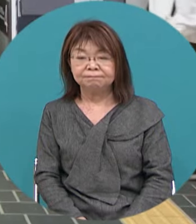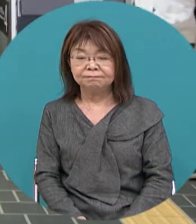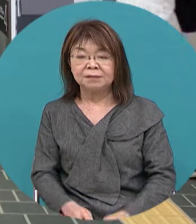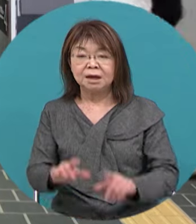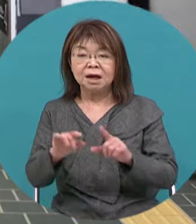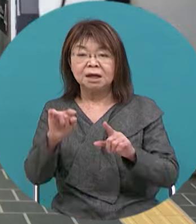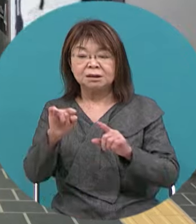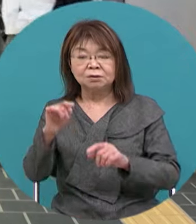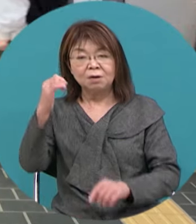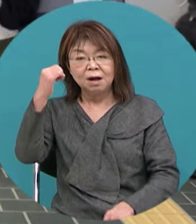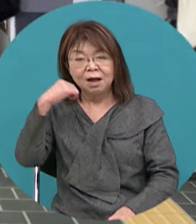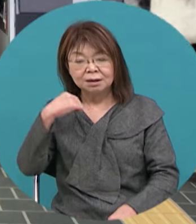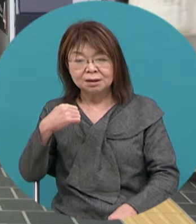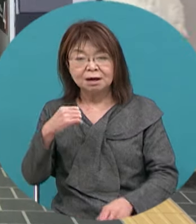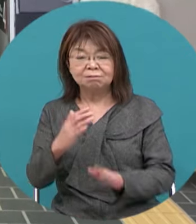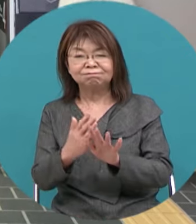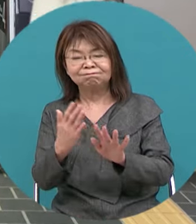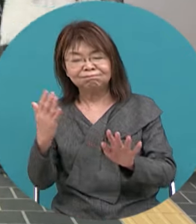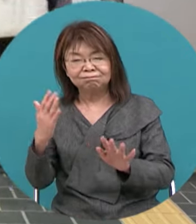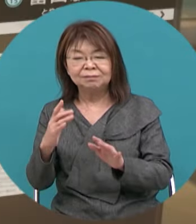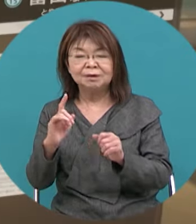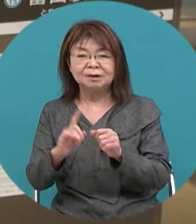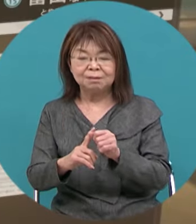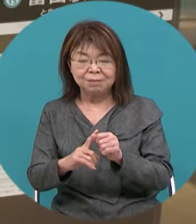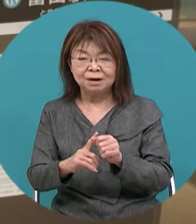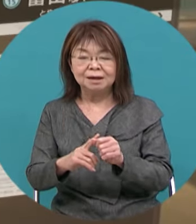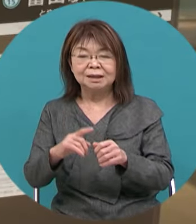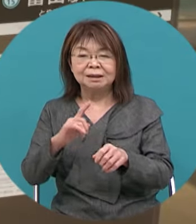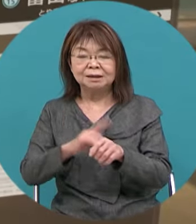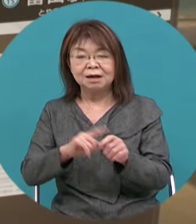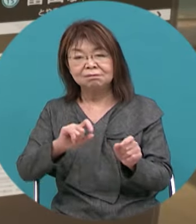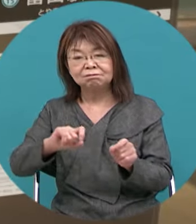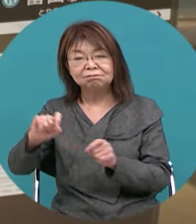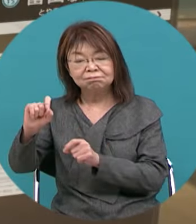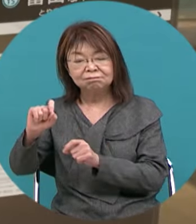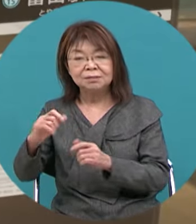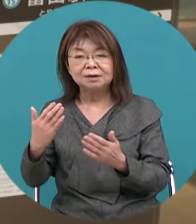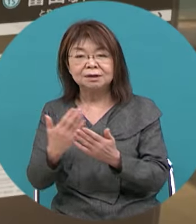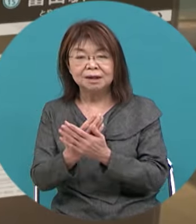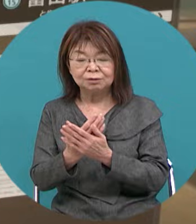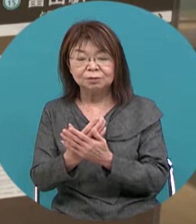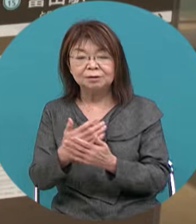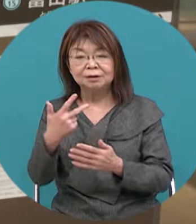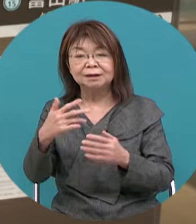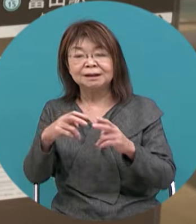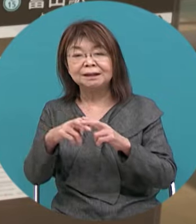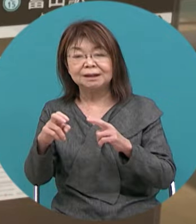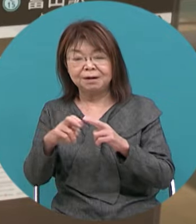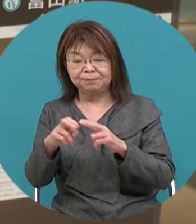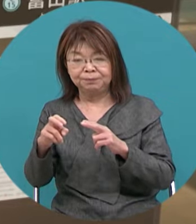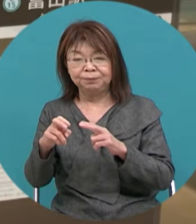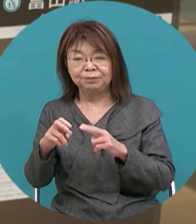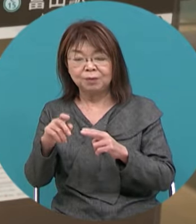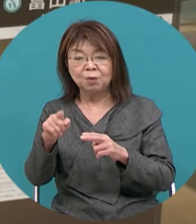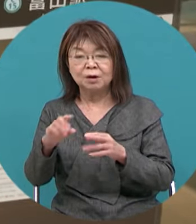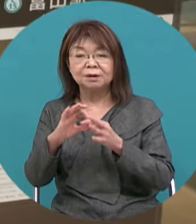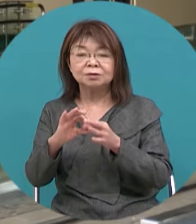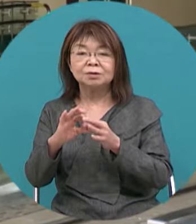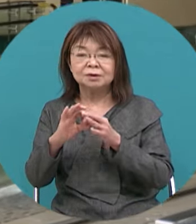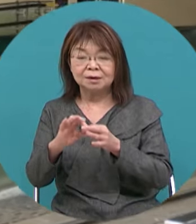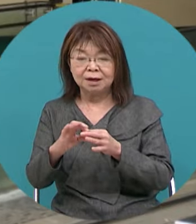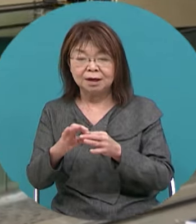平日の朝の混雑がひどく、定時運行にも支障をきたしている富山駅の路面電車に関して